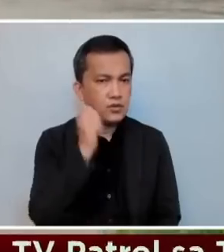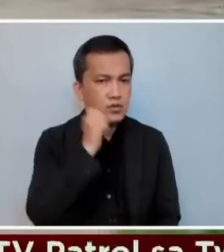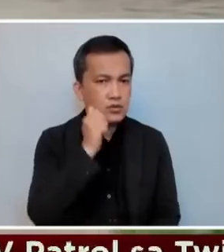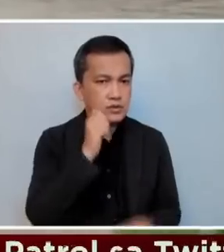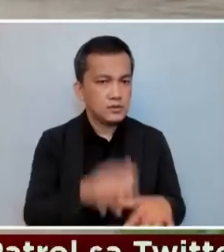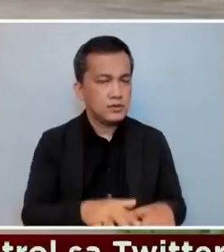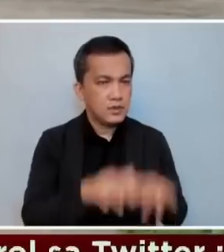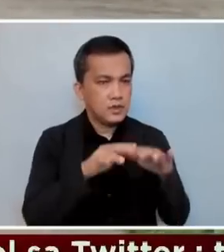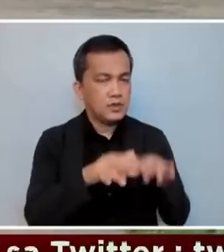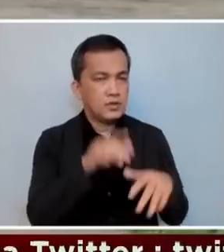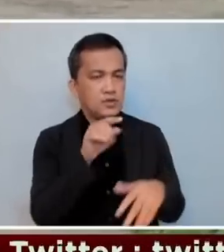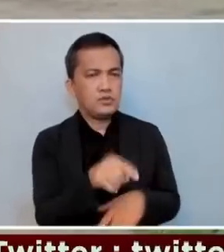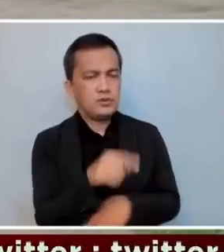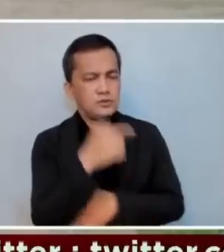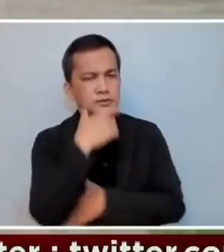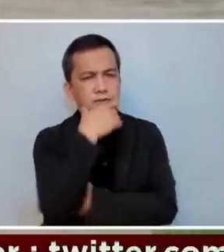itong